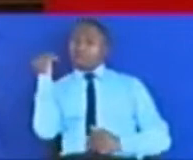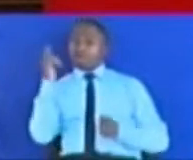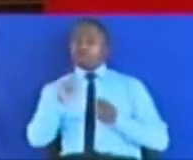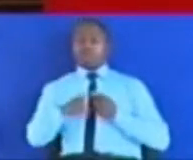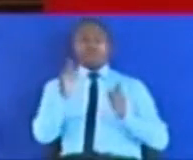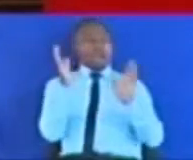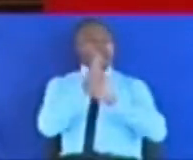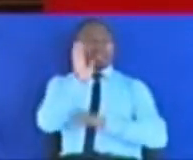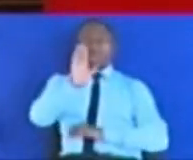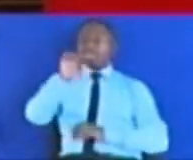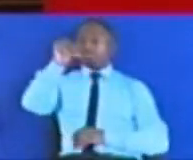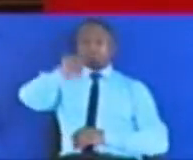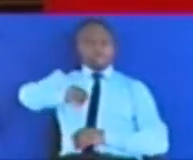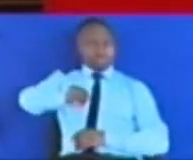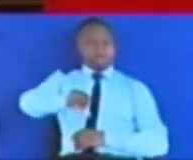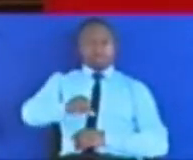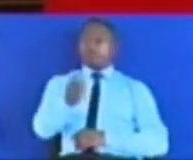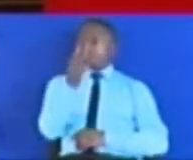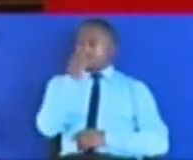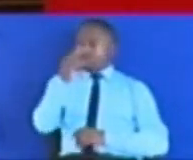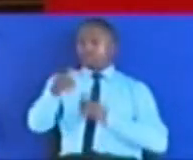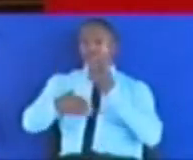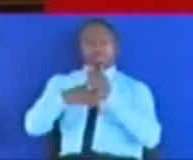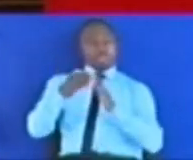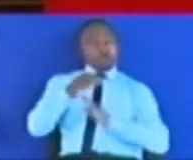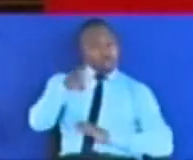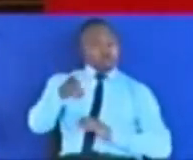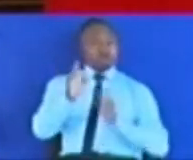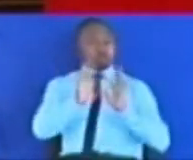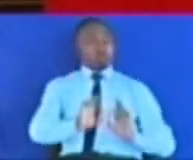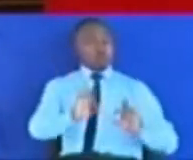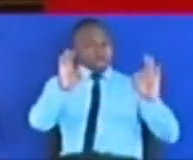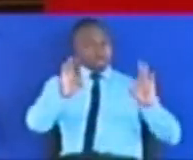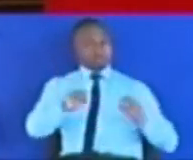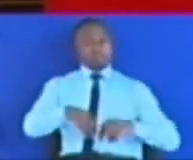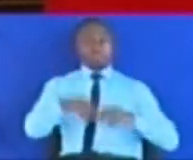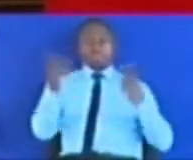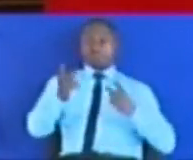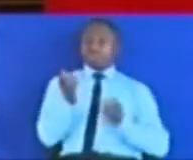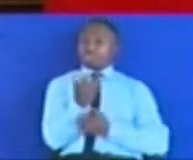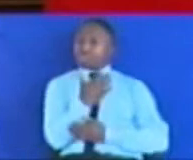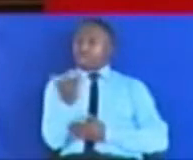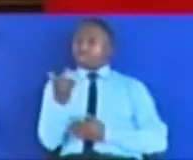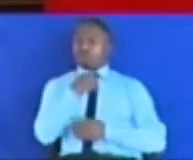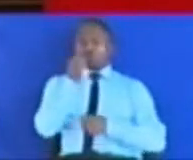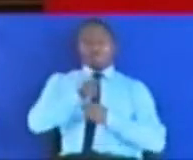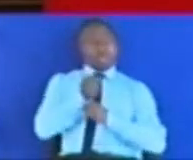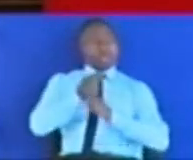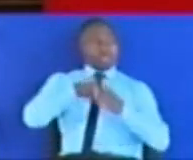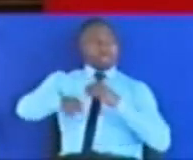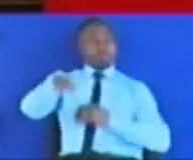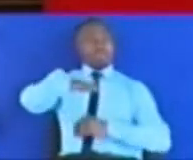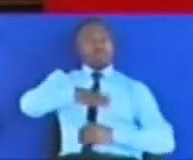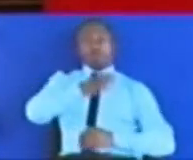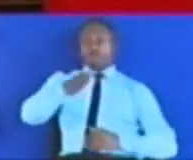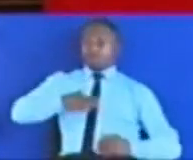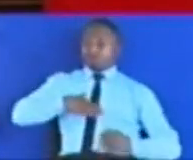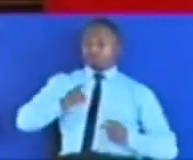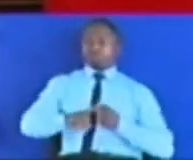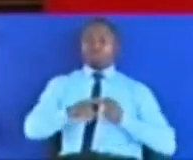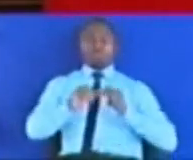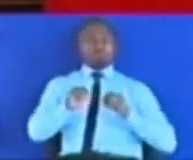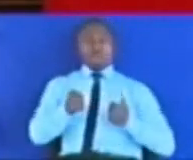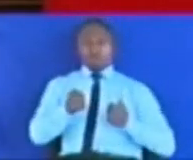hali mbaya sana, nalo vile vile liangaliwe liweze kuboreshwa. Lakini hata idadi ya watumishi kwenye maeneo yetu yale